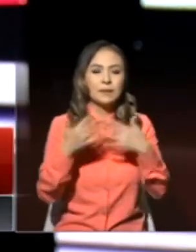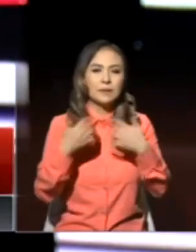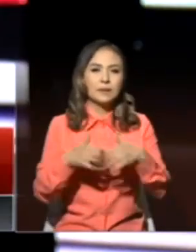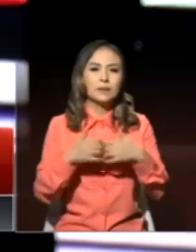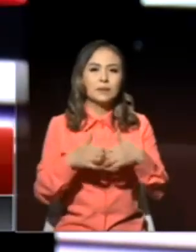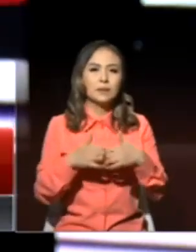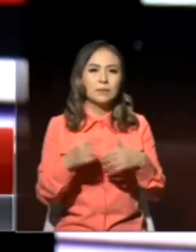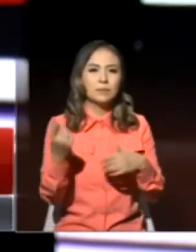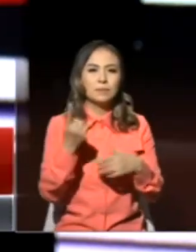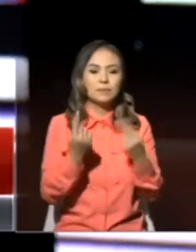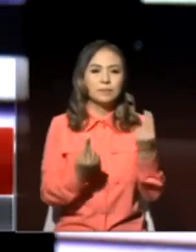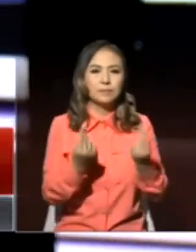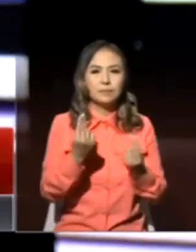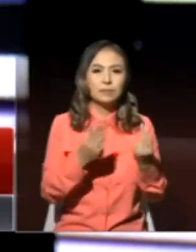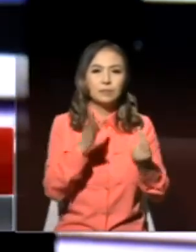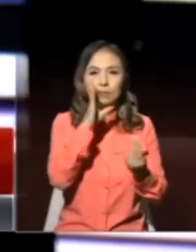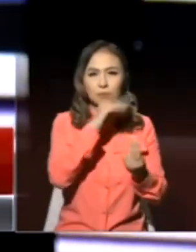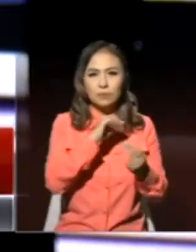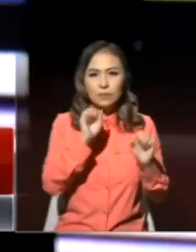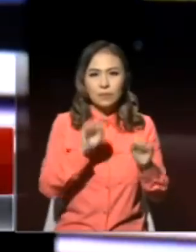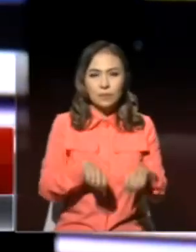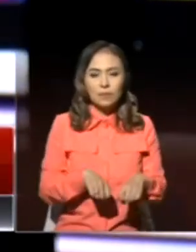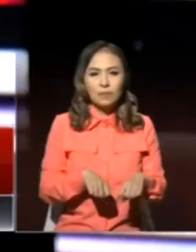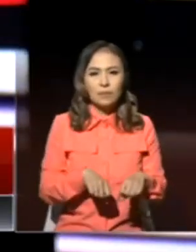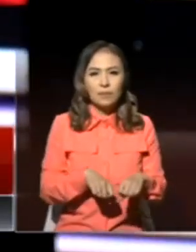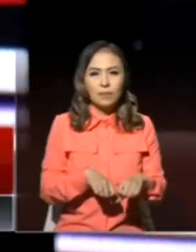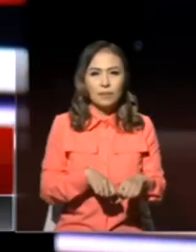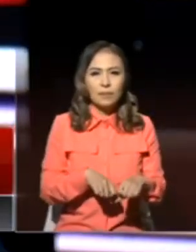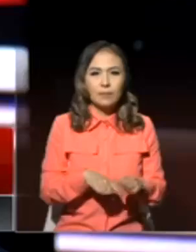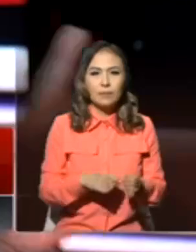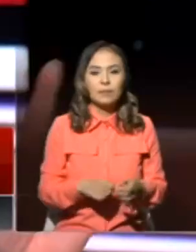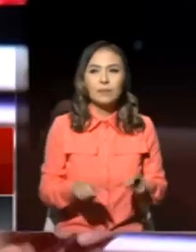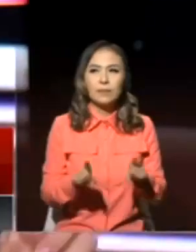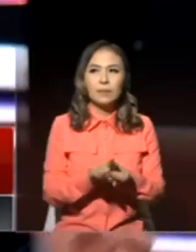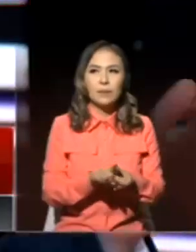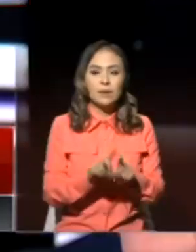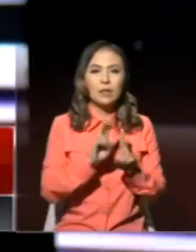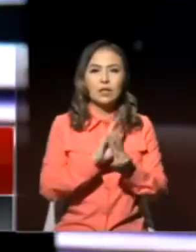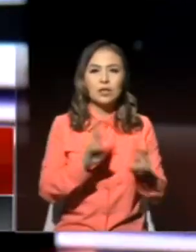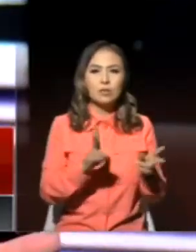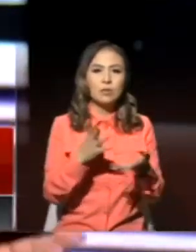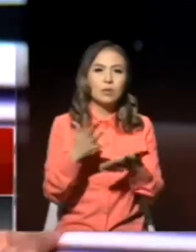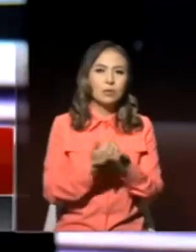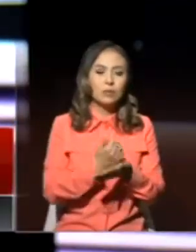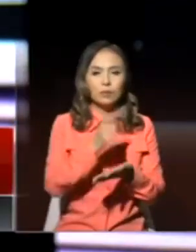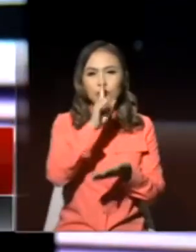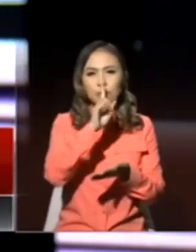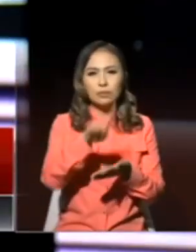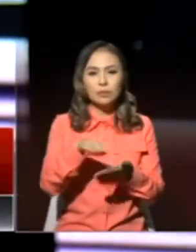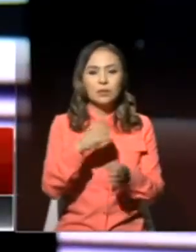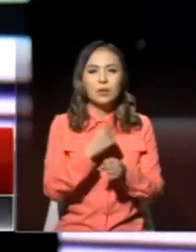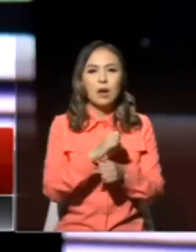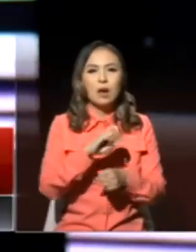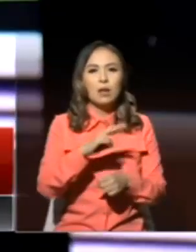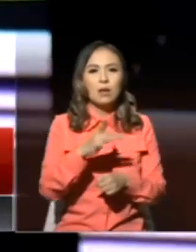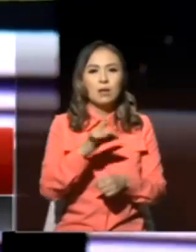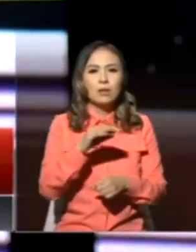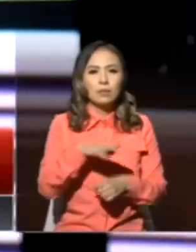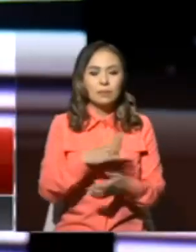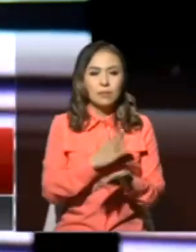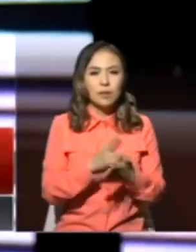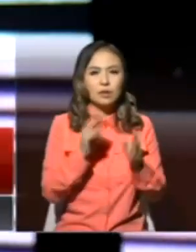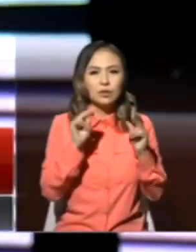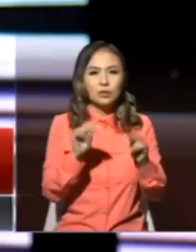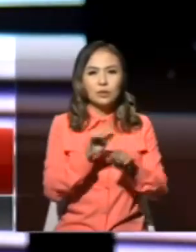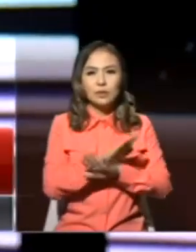да. Бірінші ойынды сіз ұтуы мүмкінсіз, екінші ойынды ұтасыз. Жоқ, ожақ түсінікті ғой, ожақ түсінікті ғой. Бірақ ешкім ұтпайды. Сіздің мысалы жасап жатқан айтасыз, алгоритм бар, ол адал да емес,